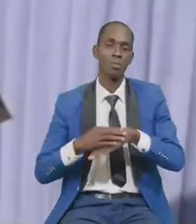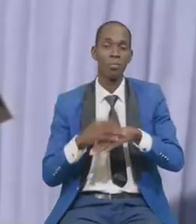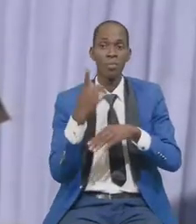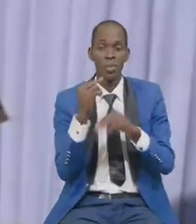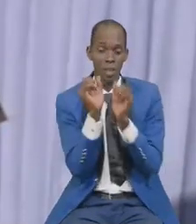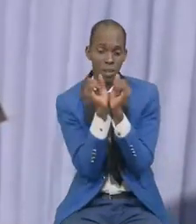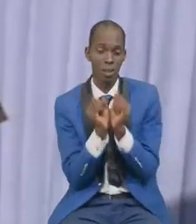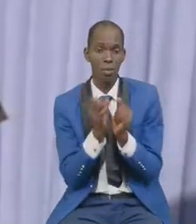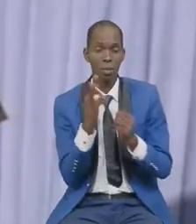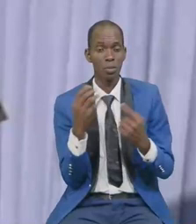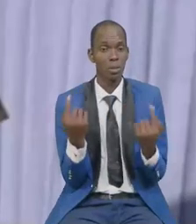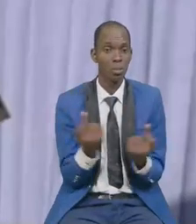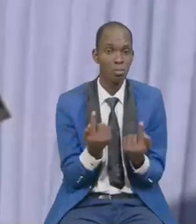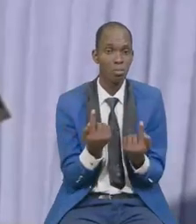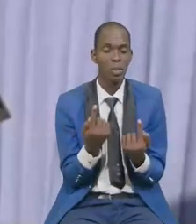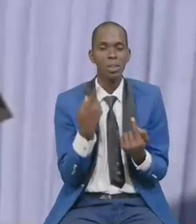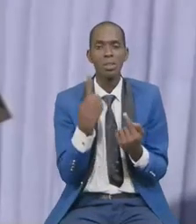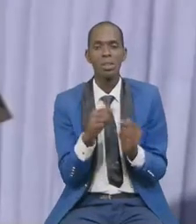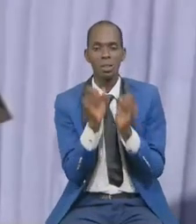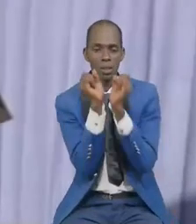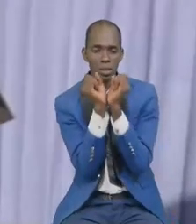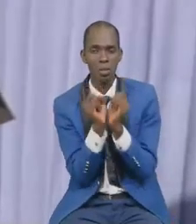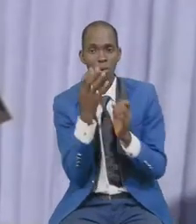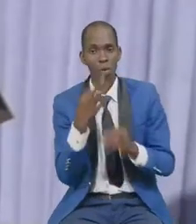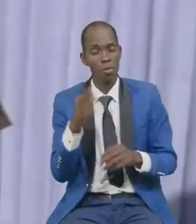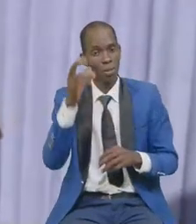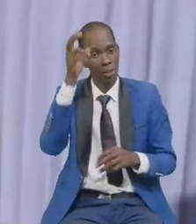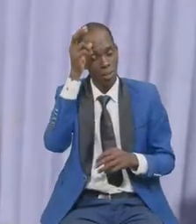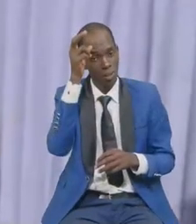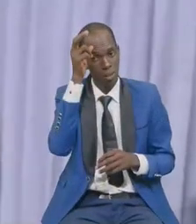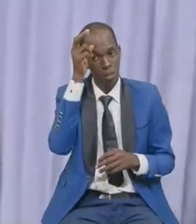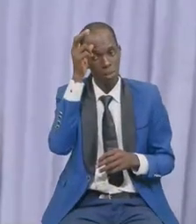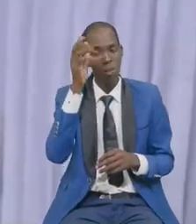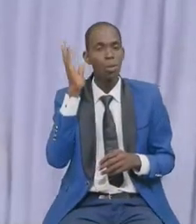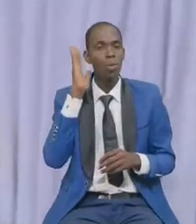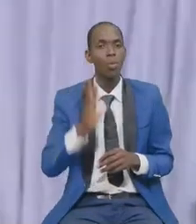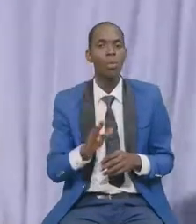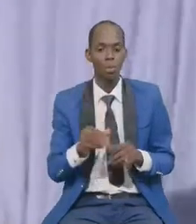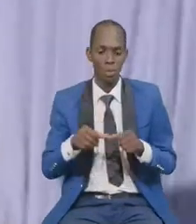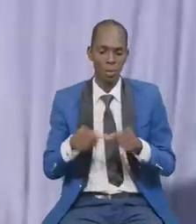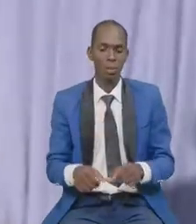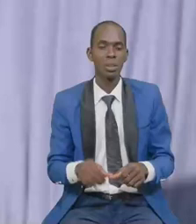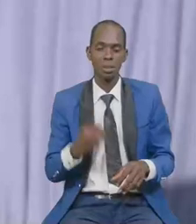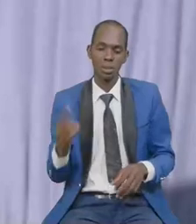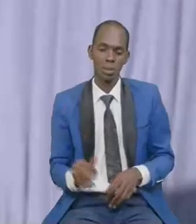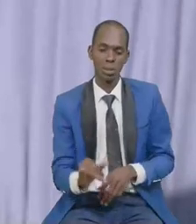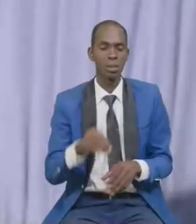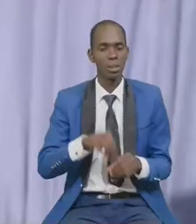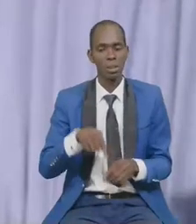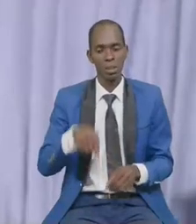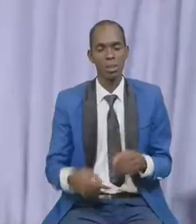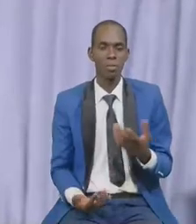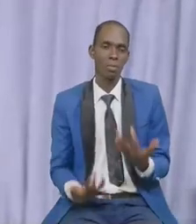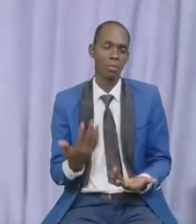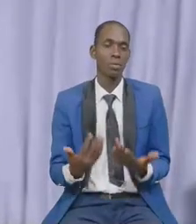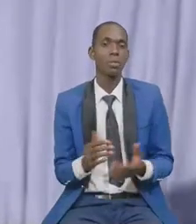péché, les esclaves de Satan, tu passeras l'éternité en enfer. Voyons le verset 35.